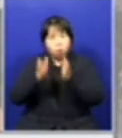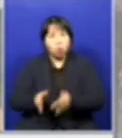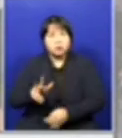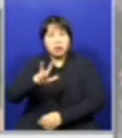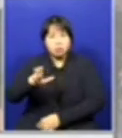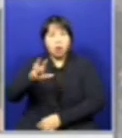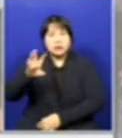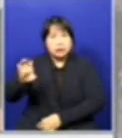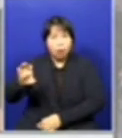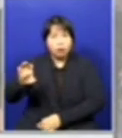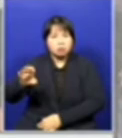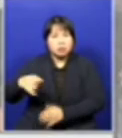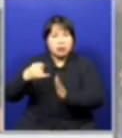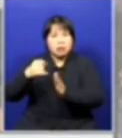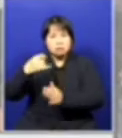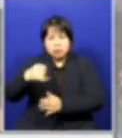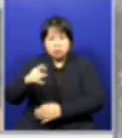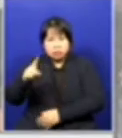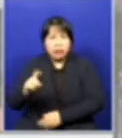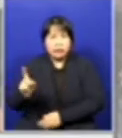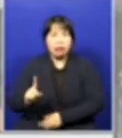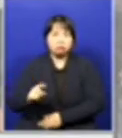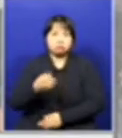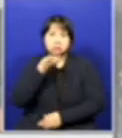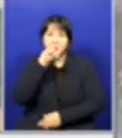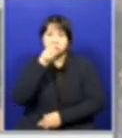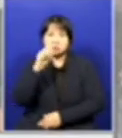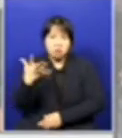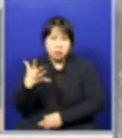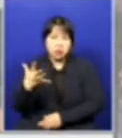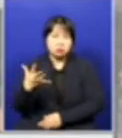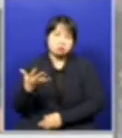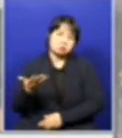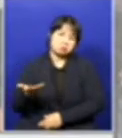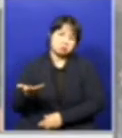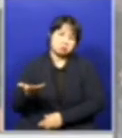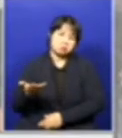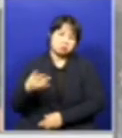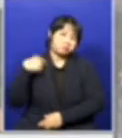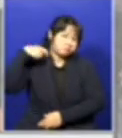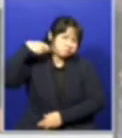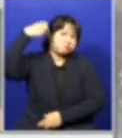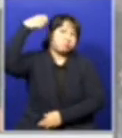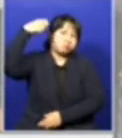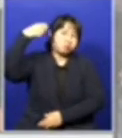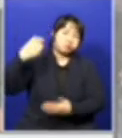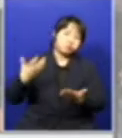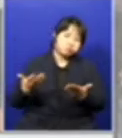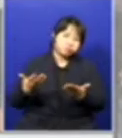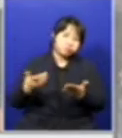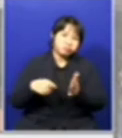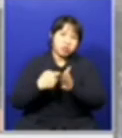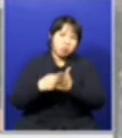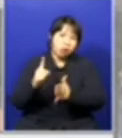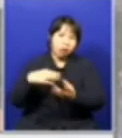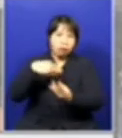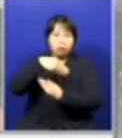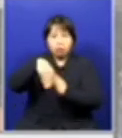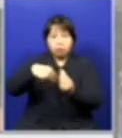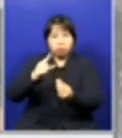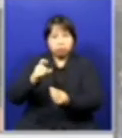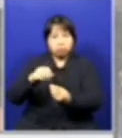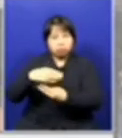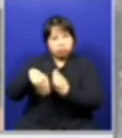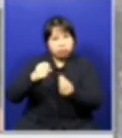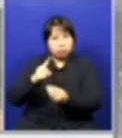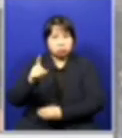ตายเพราะไม่มีข้าวกินตายเพราะผูกคอตายเนื่องจากเศรษฐกิจเพ